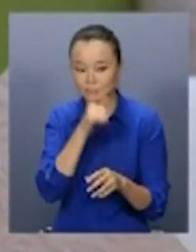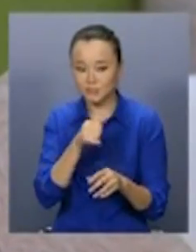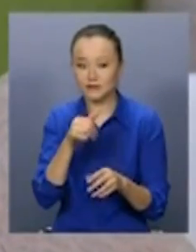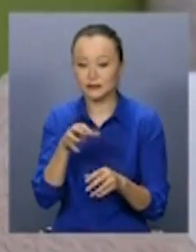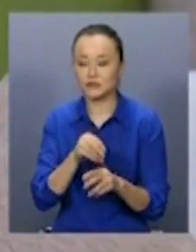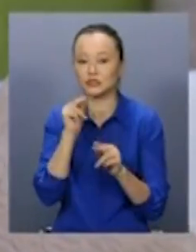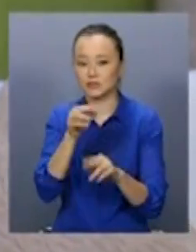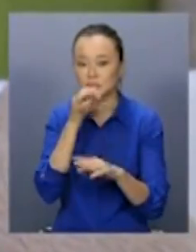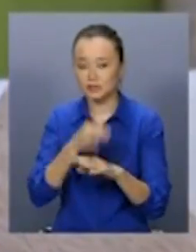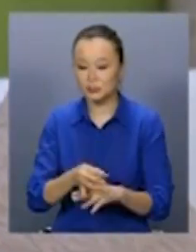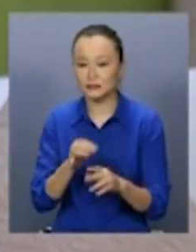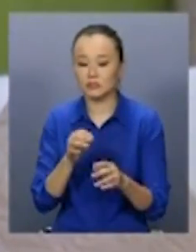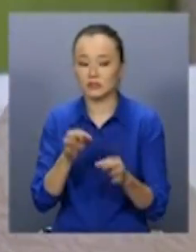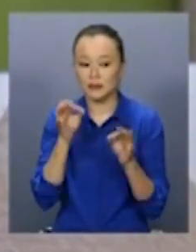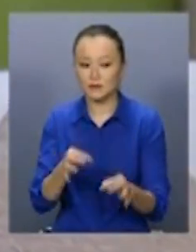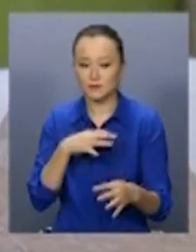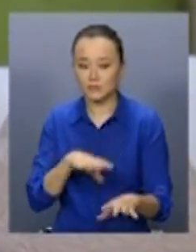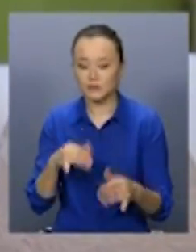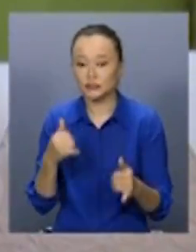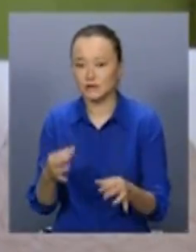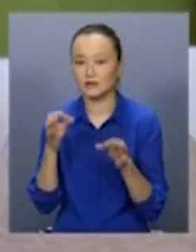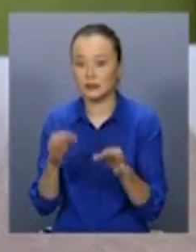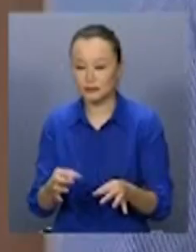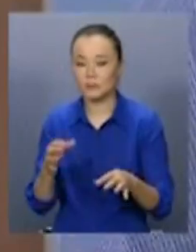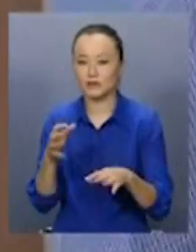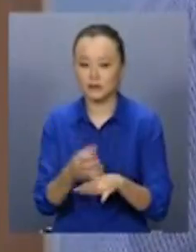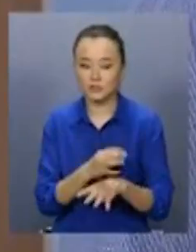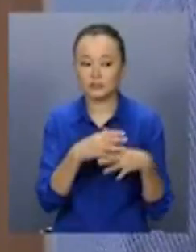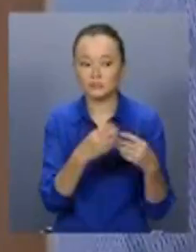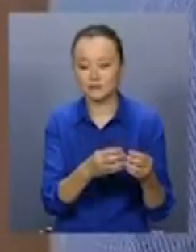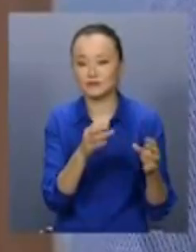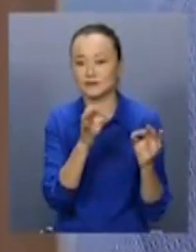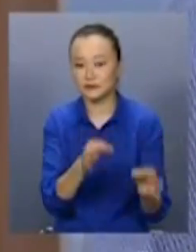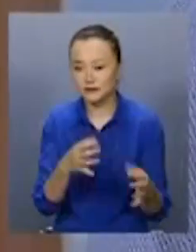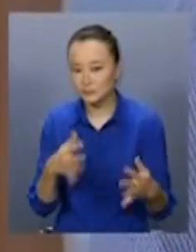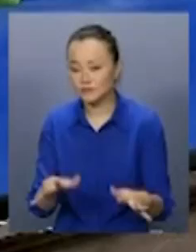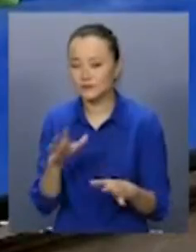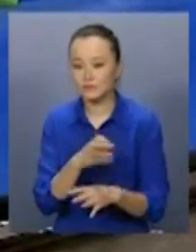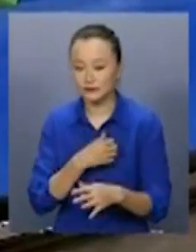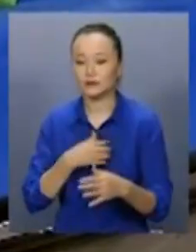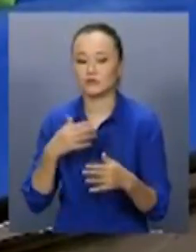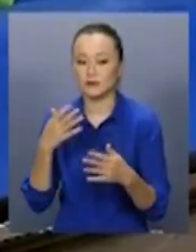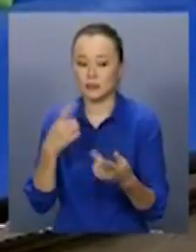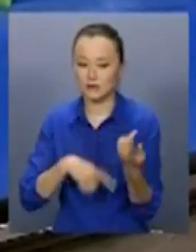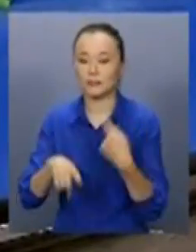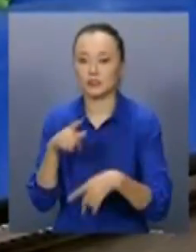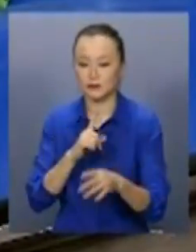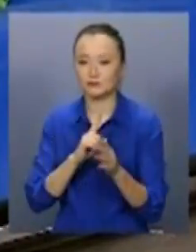айтайын. Бірақ соның бәрін дұрыстап, құптап, бала шағам дұрыстап, сосын барып шықтым.